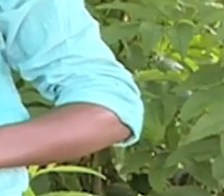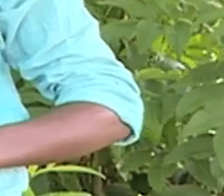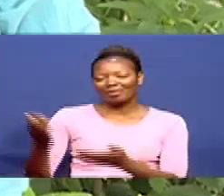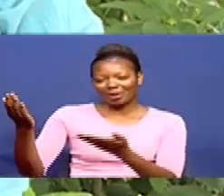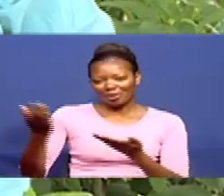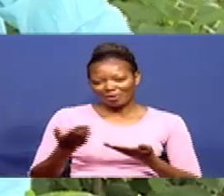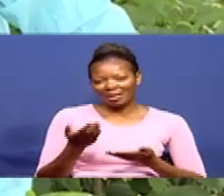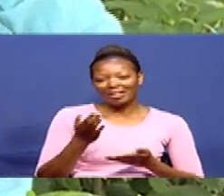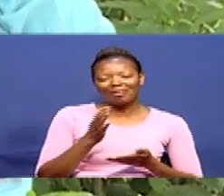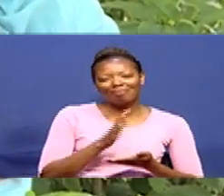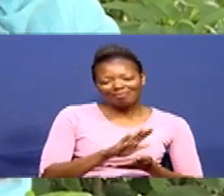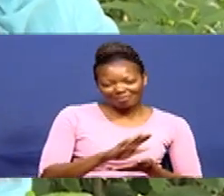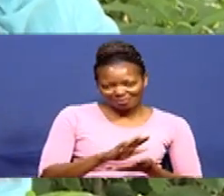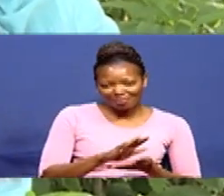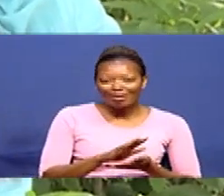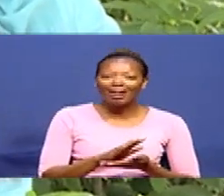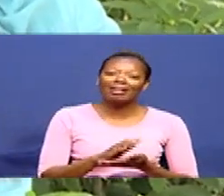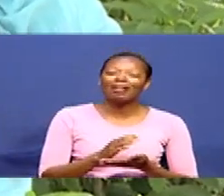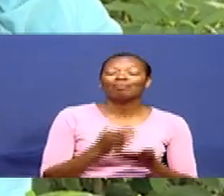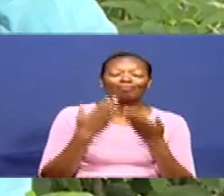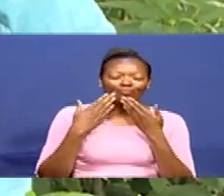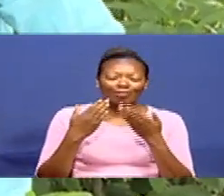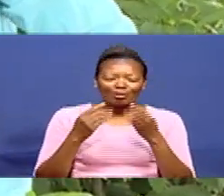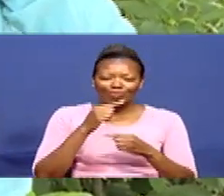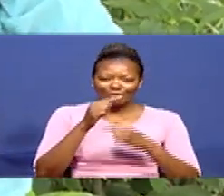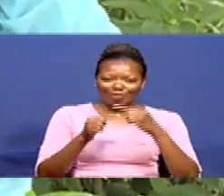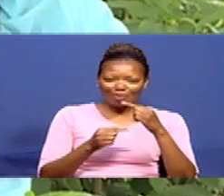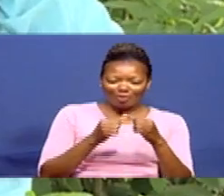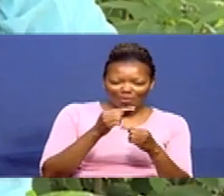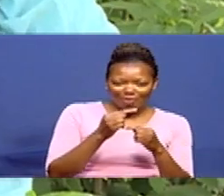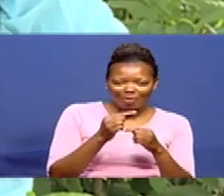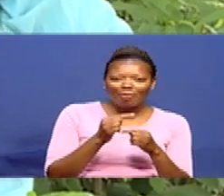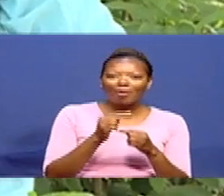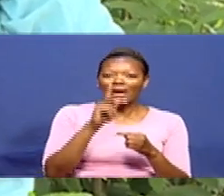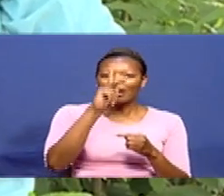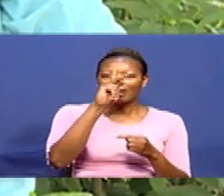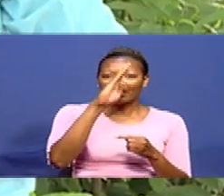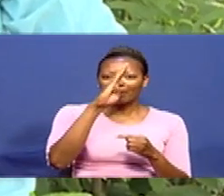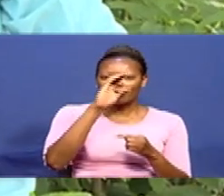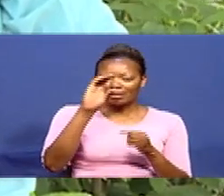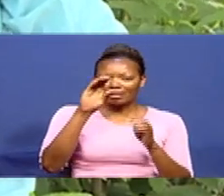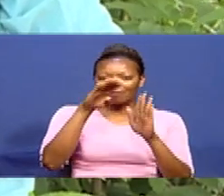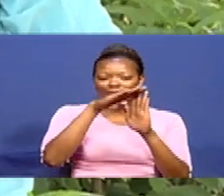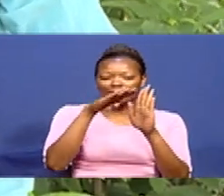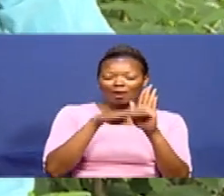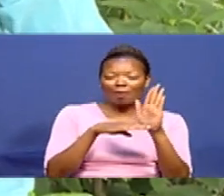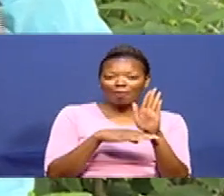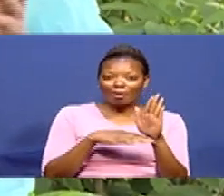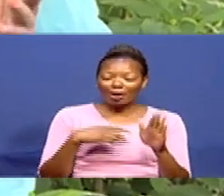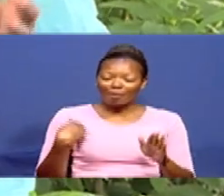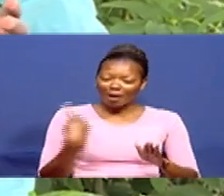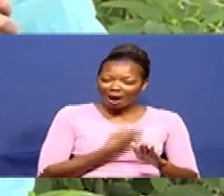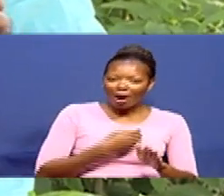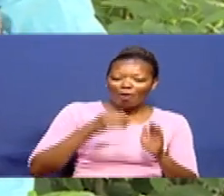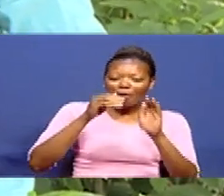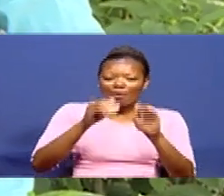Karibu tena mpenzi mtazamaji wa KBC Channel 1 na asante kuendelea kutazama kipindi chako cha Mkulima. Jukwaa